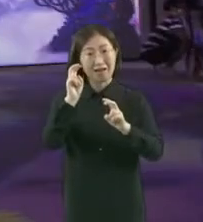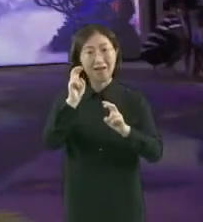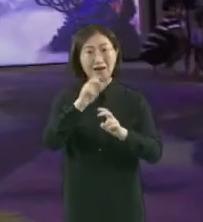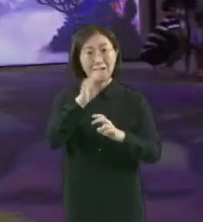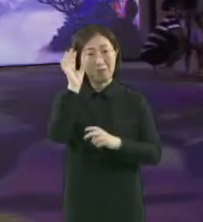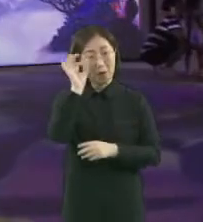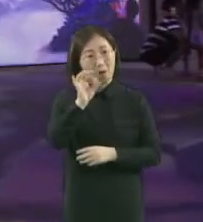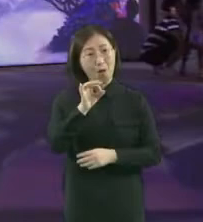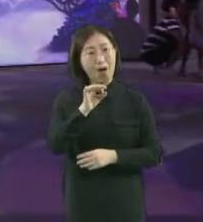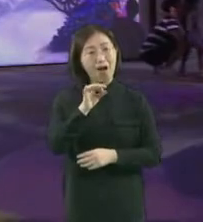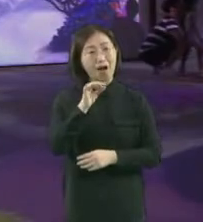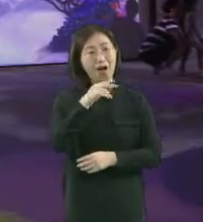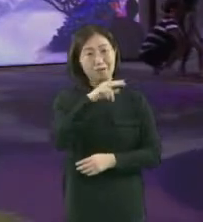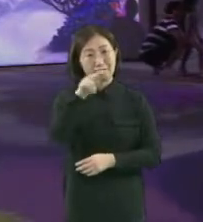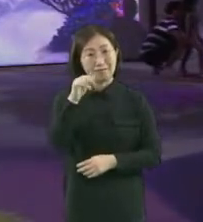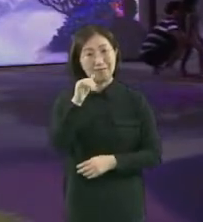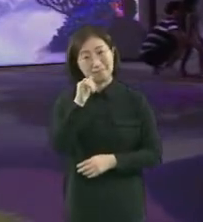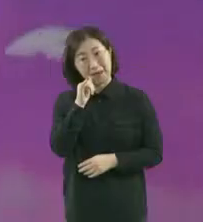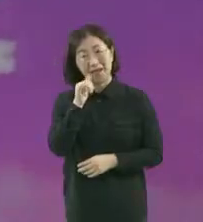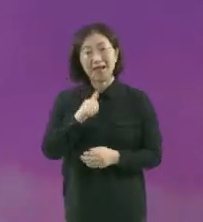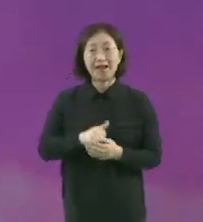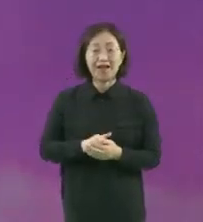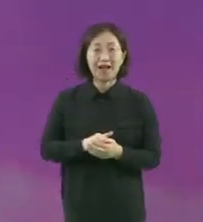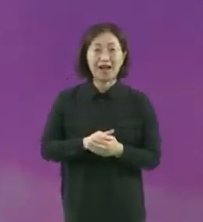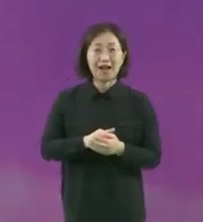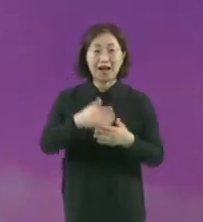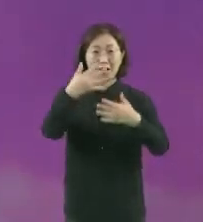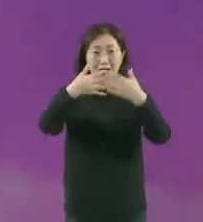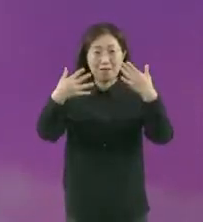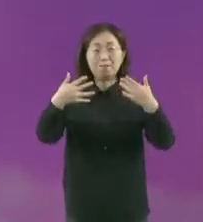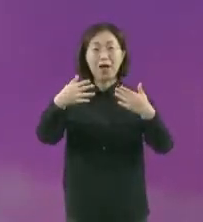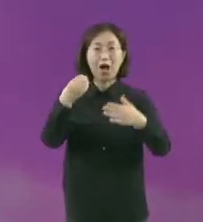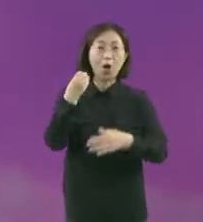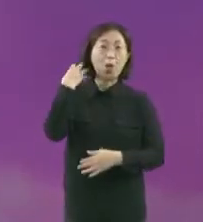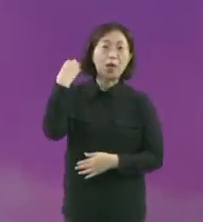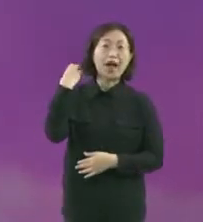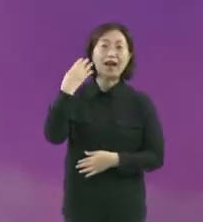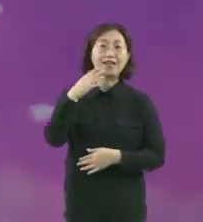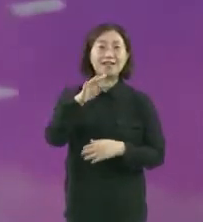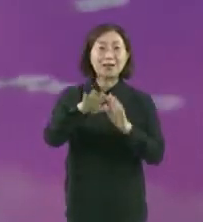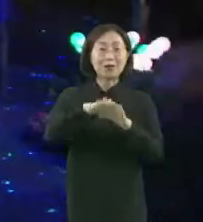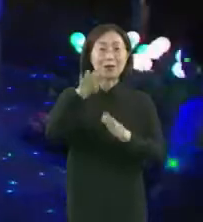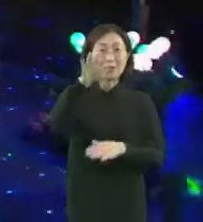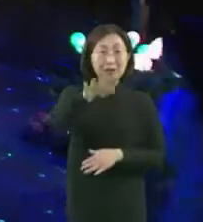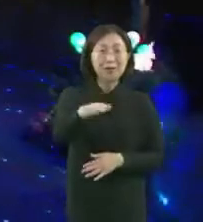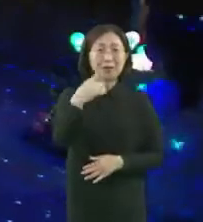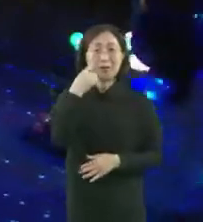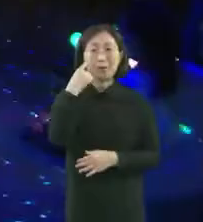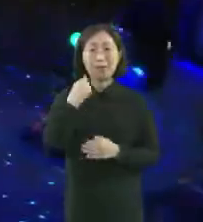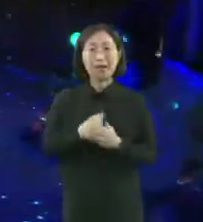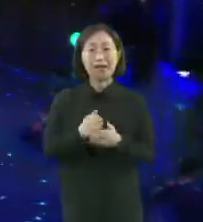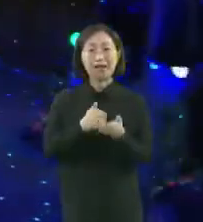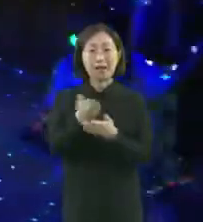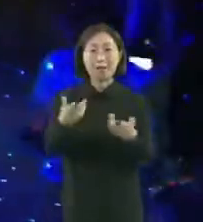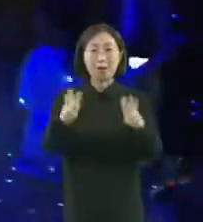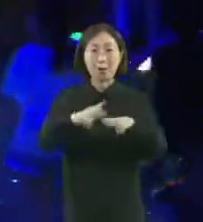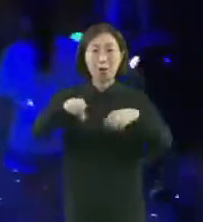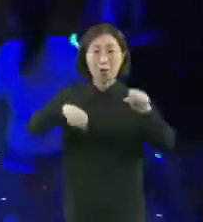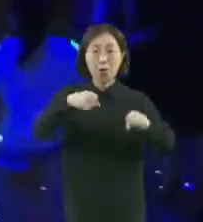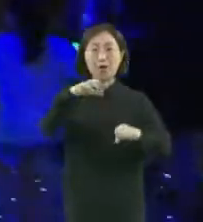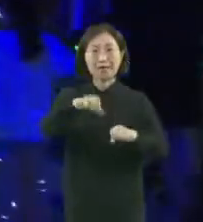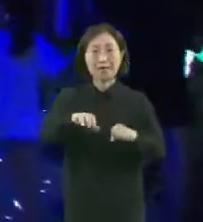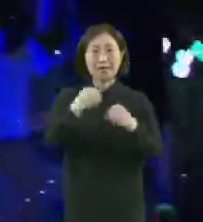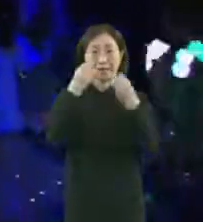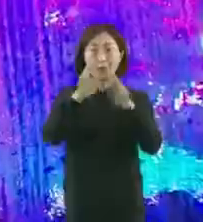잊습니다. 손을 쭉 뻗어 벽 위를 헤엄치는 고래를 만지기도 합니다. 대전의 대표적인 테마공원 5월드에